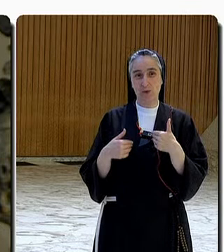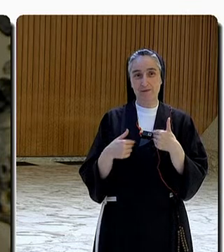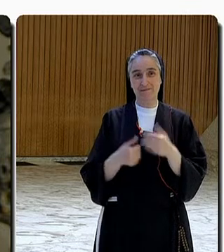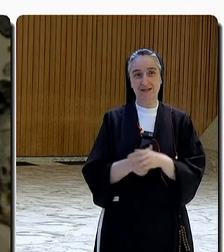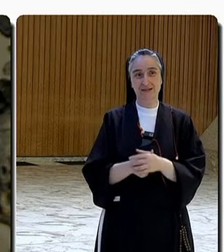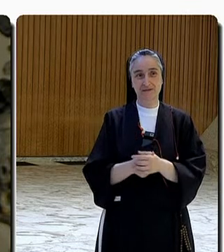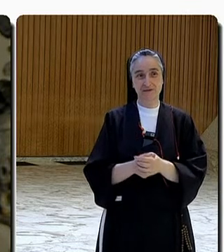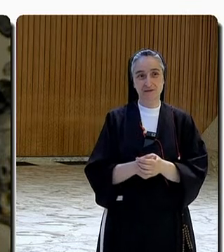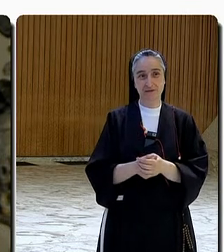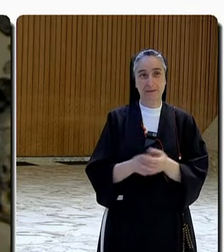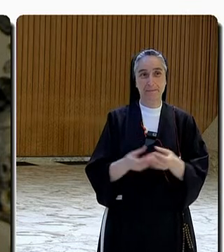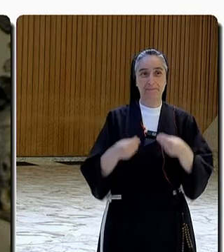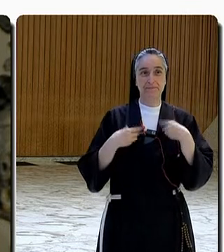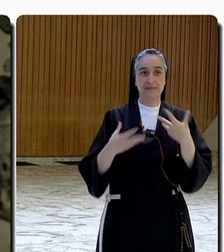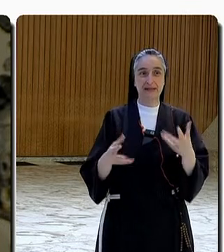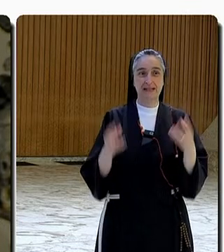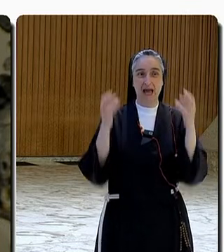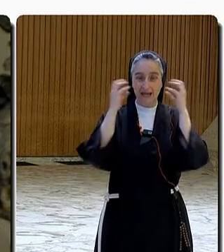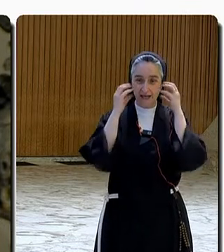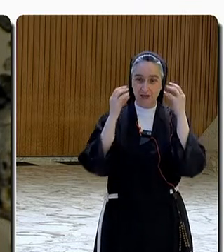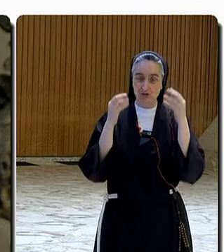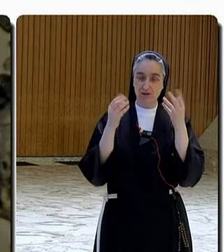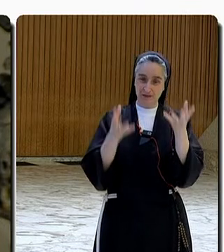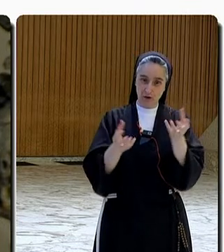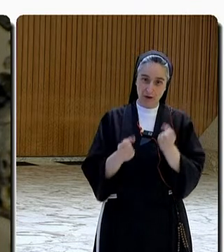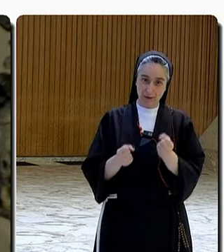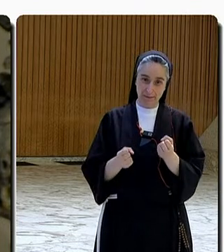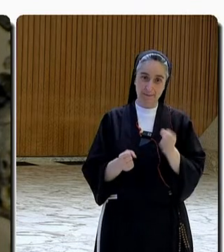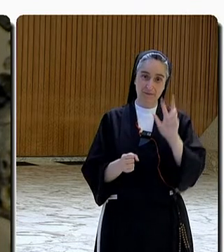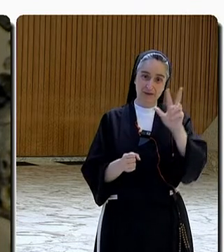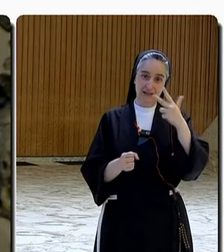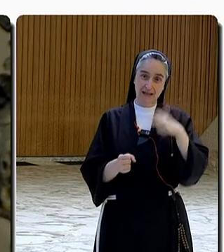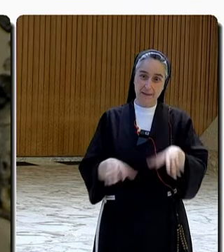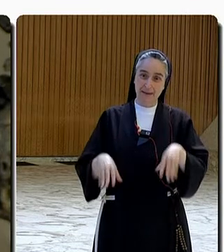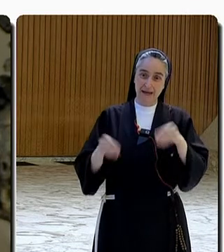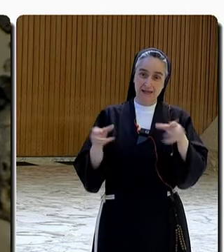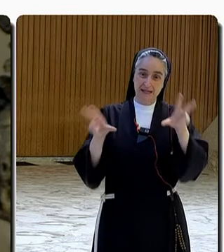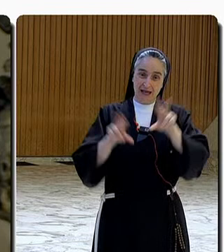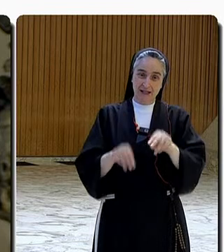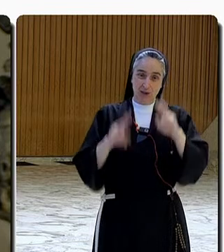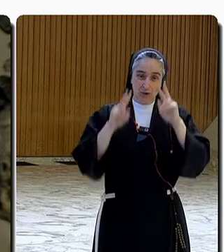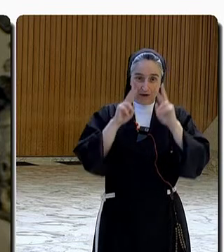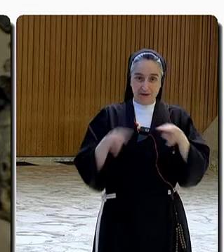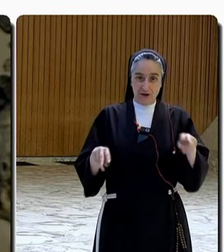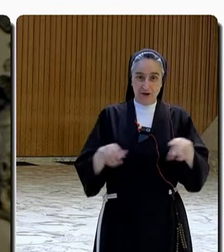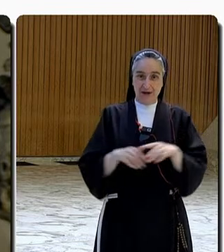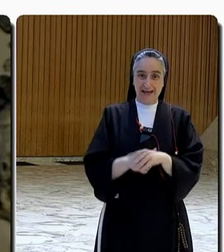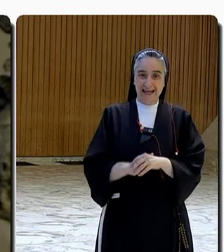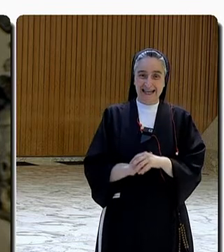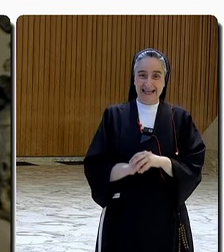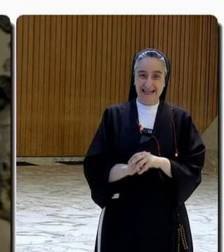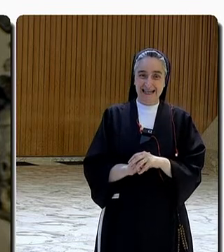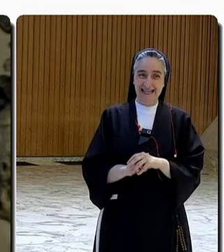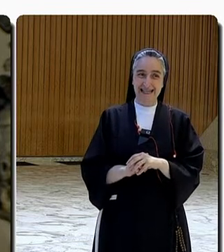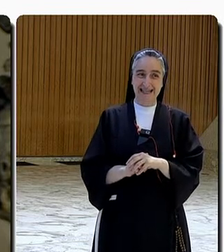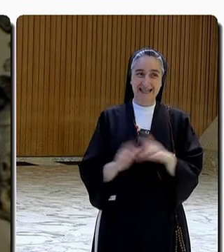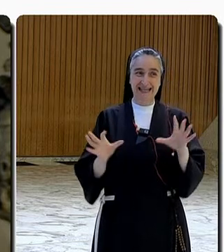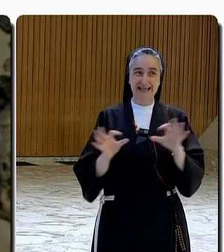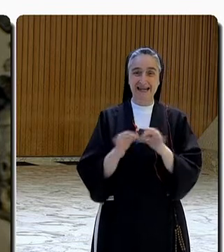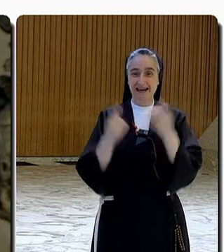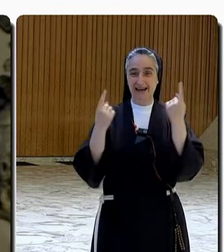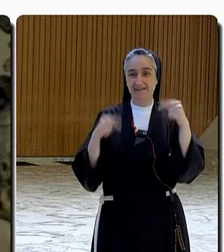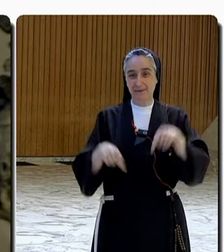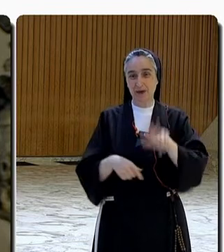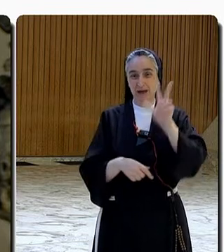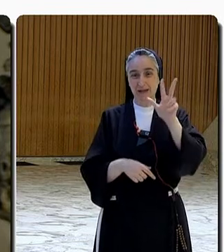i ricevitori per la simultanea, perché vi rifaranno i controlli per la sicurezza. E vi aspettiamo qui